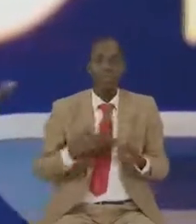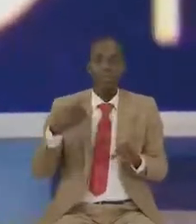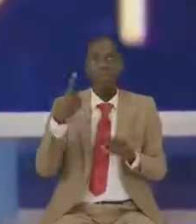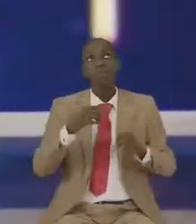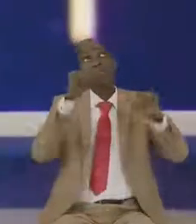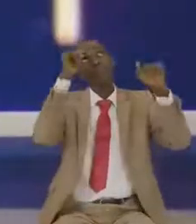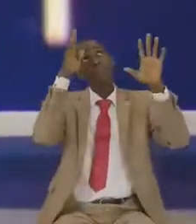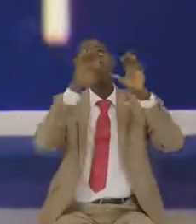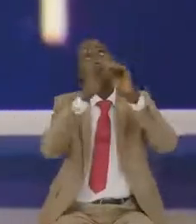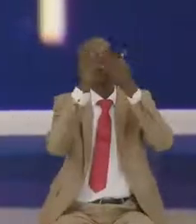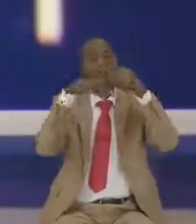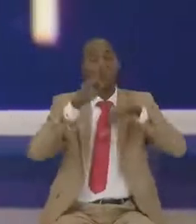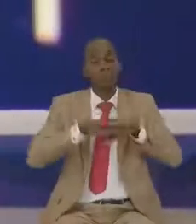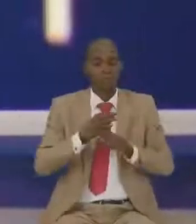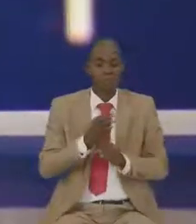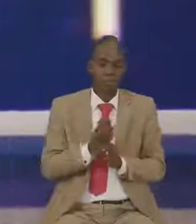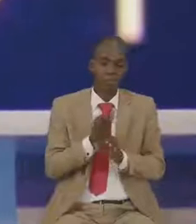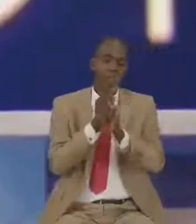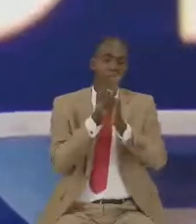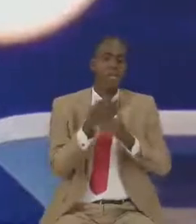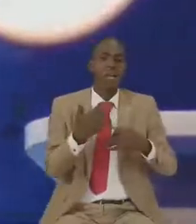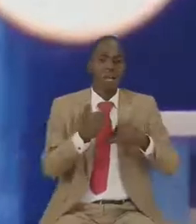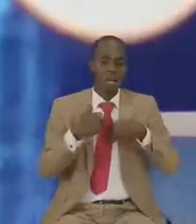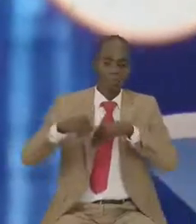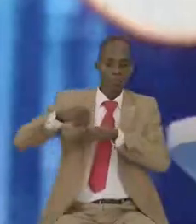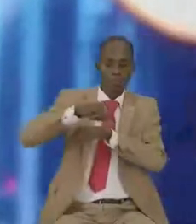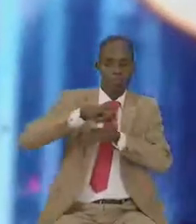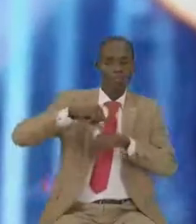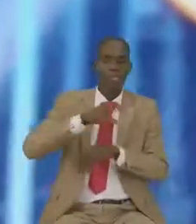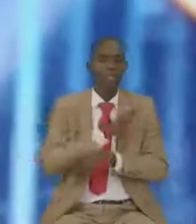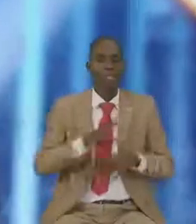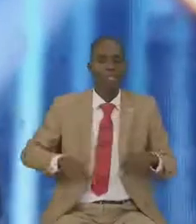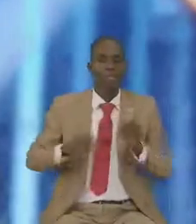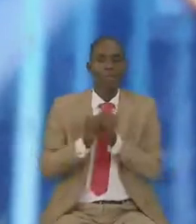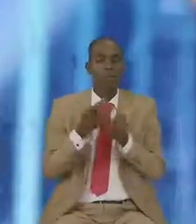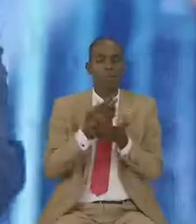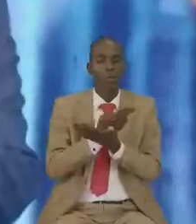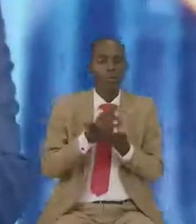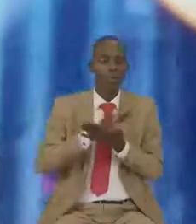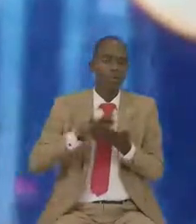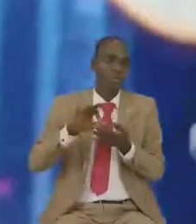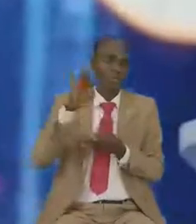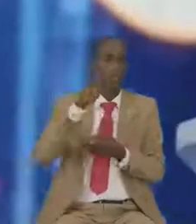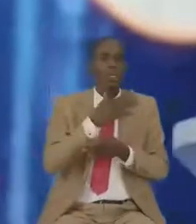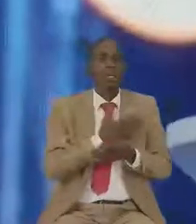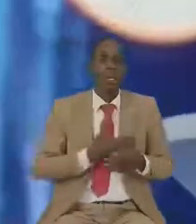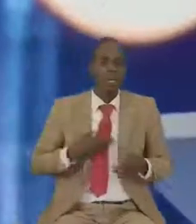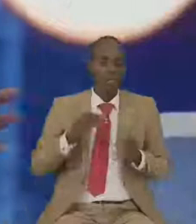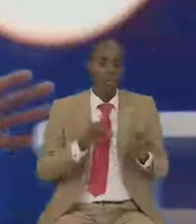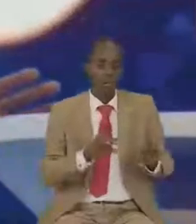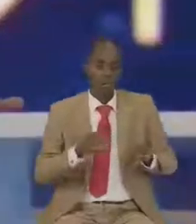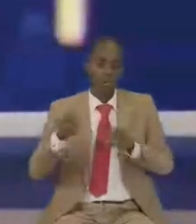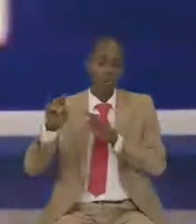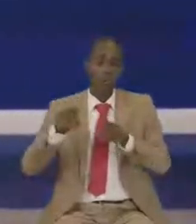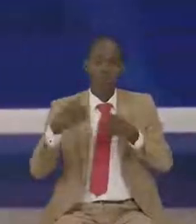pour vous affranchir. Et le Père au ciel fidèle a oint Christ de force et